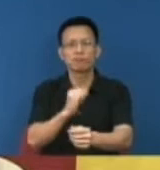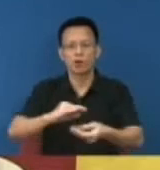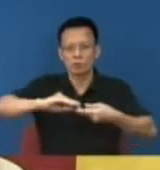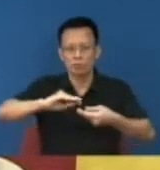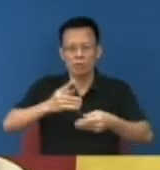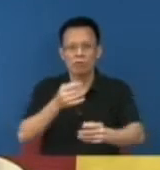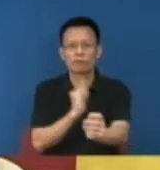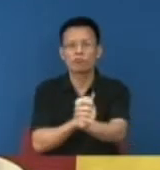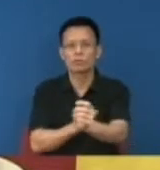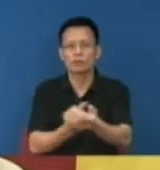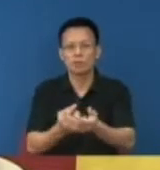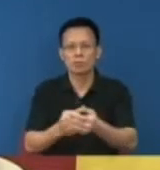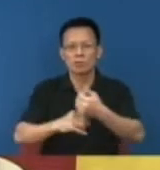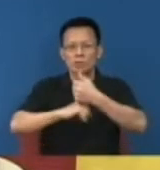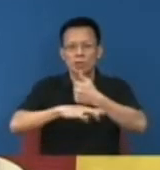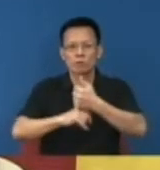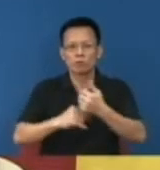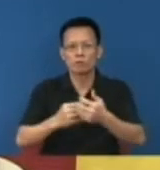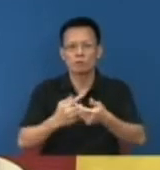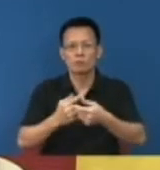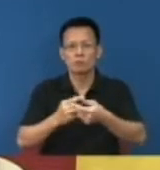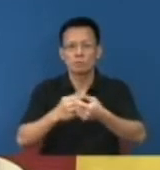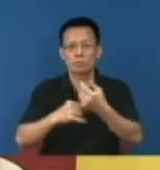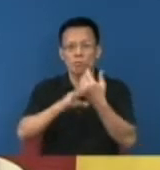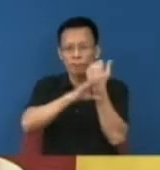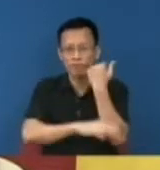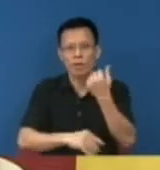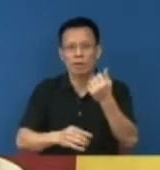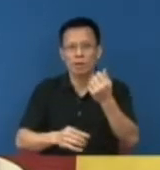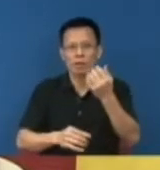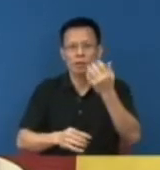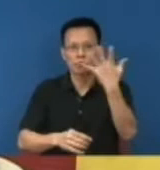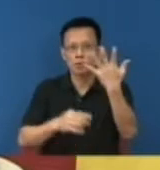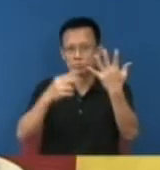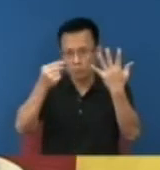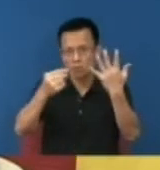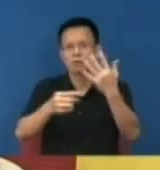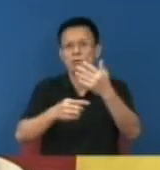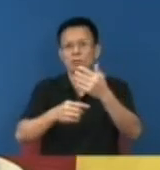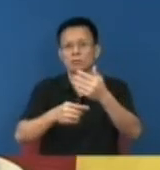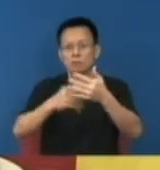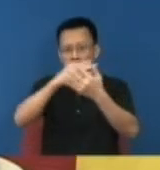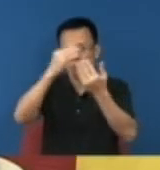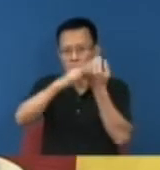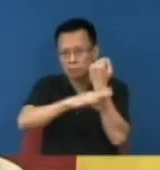嘅第27條規定咗咧香港人香港嘅市民咧係有呢個選舉